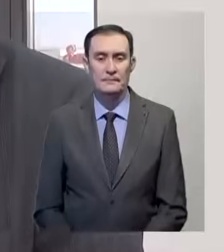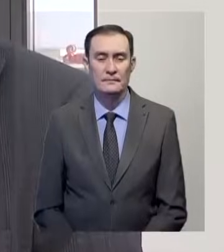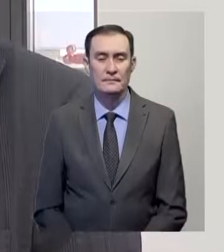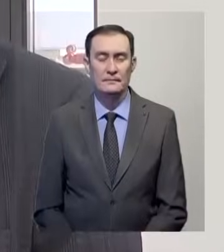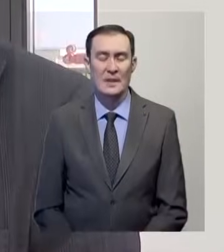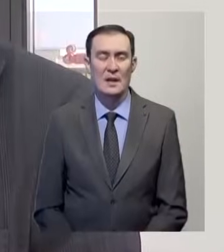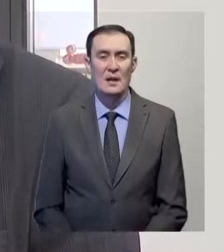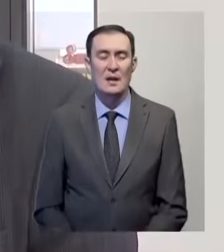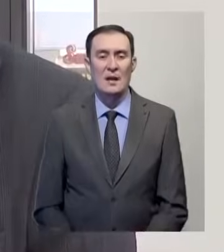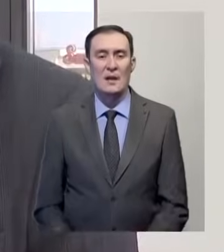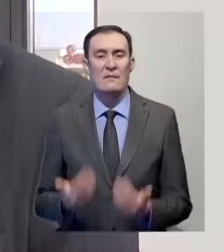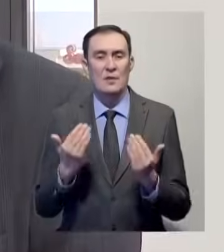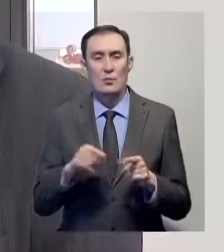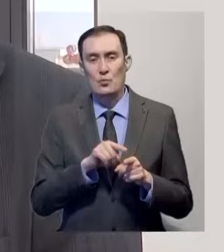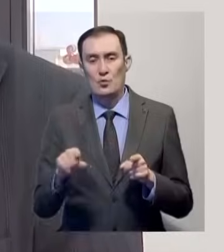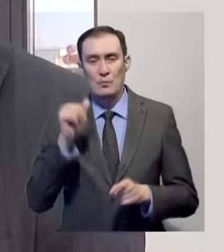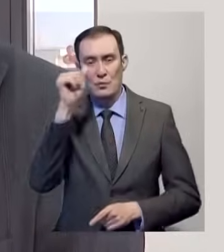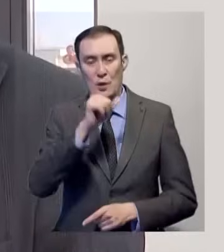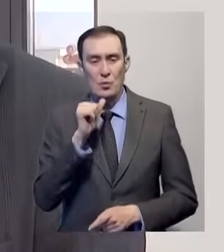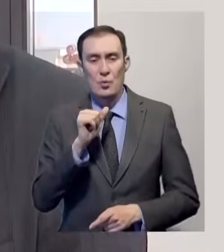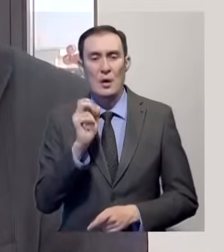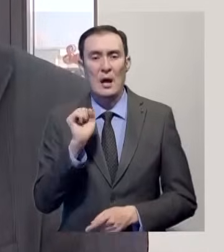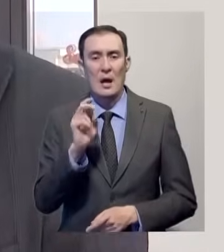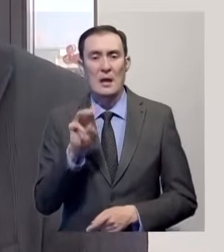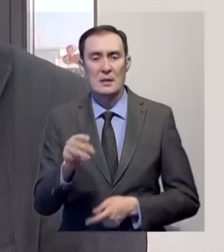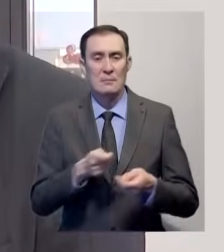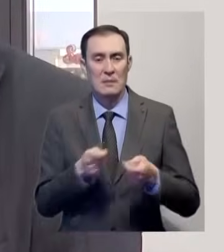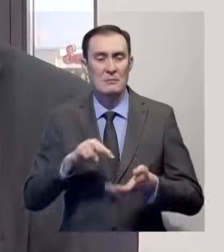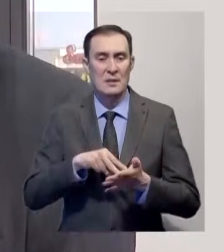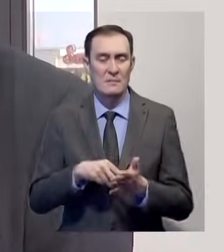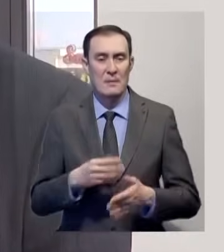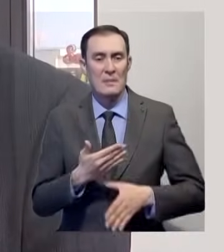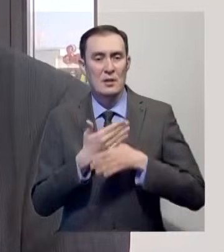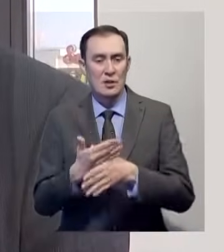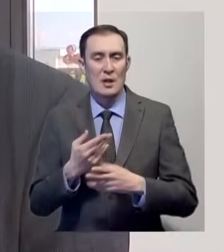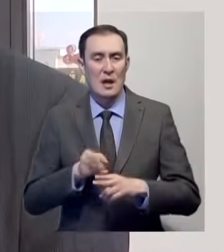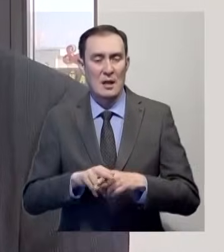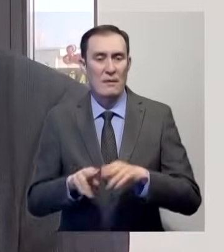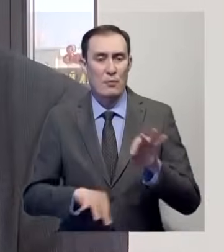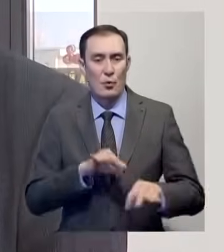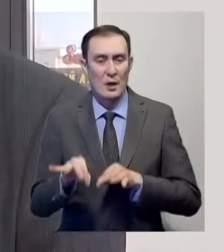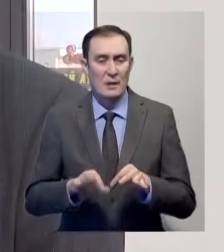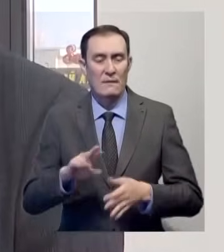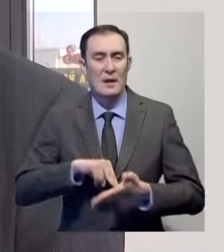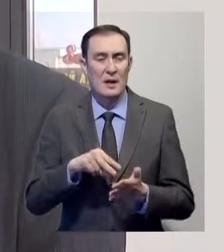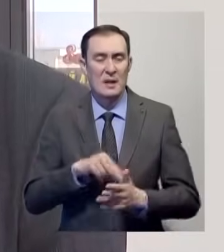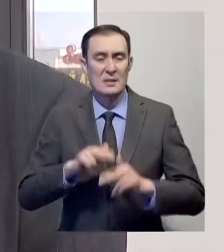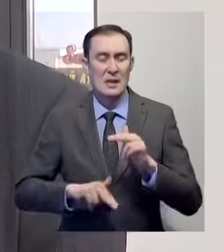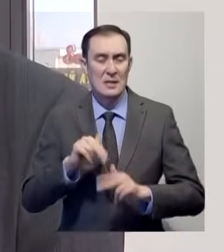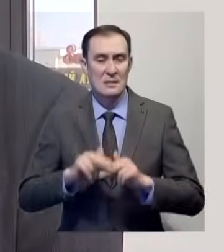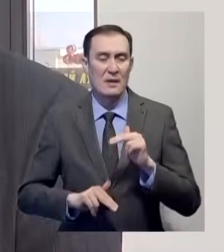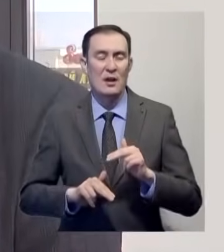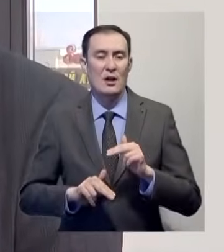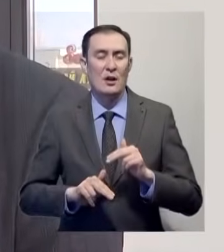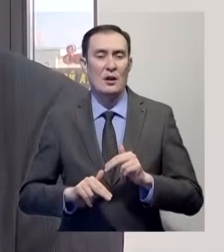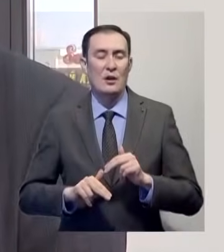В текущем году акиматом планируется поддержка данного проекта в рамках строительства